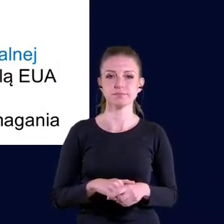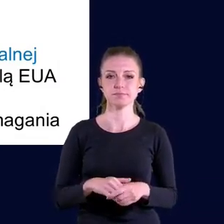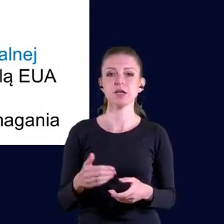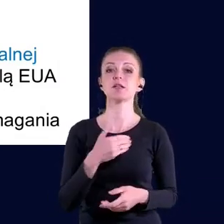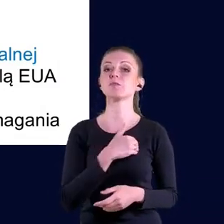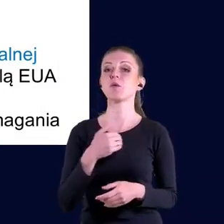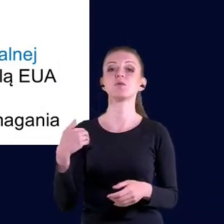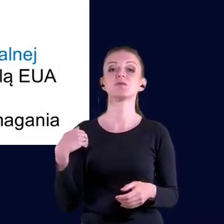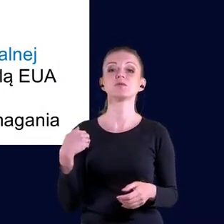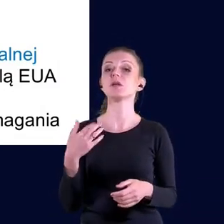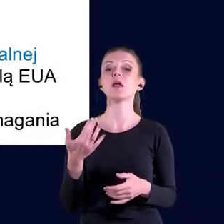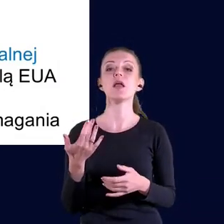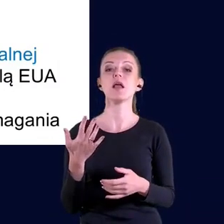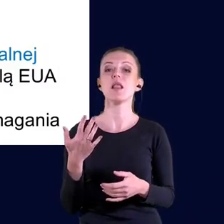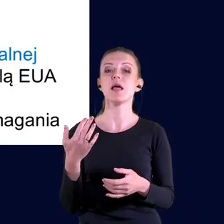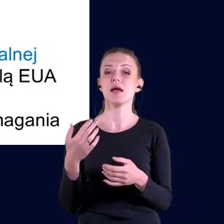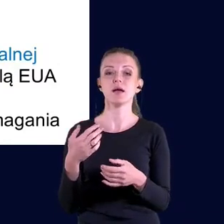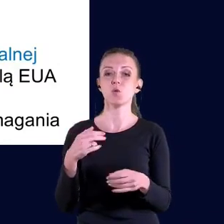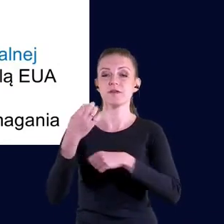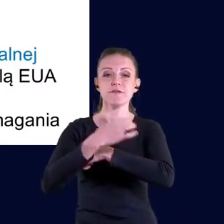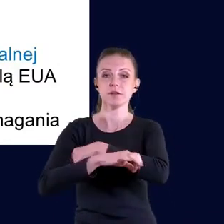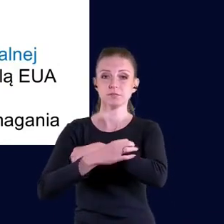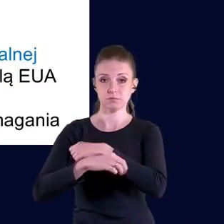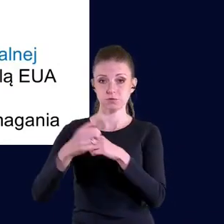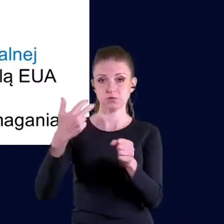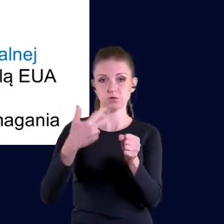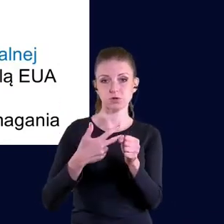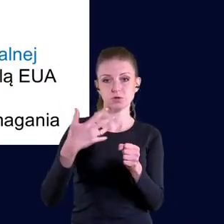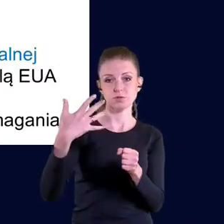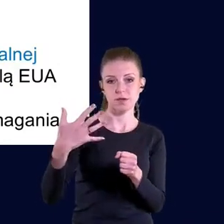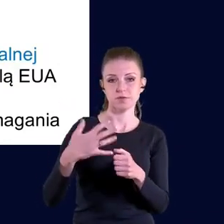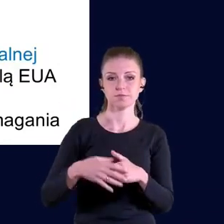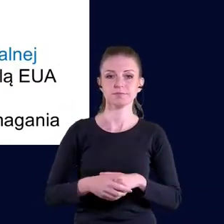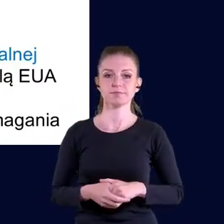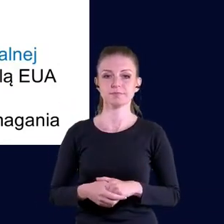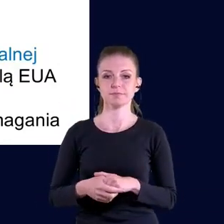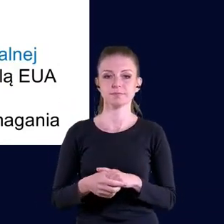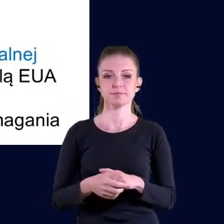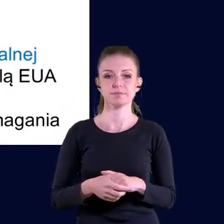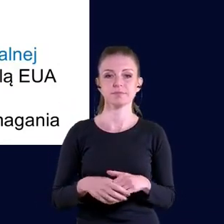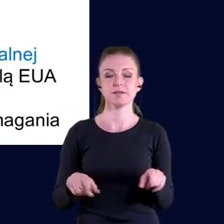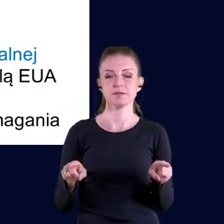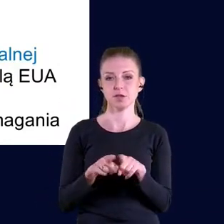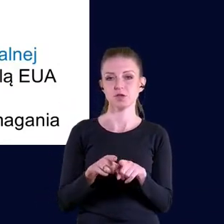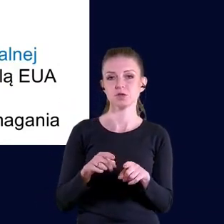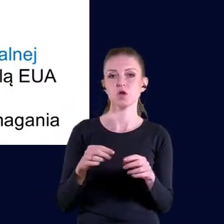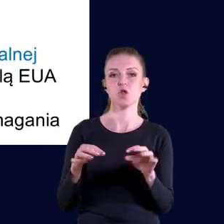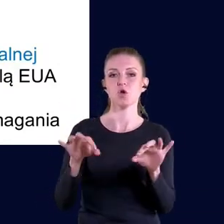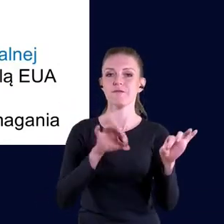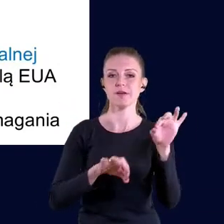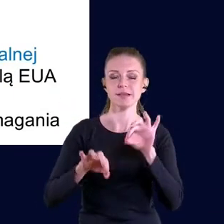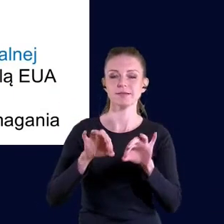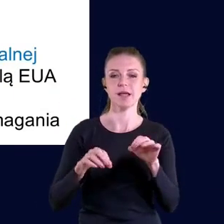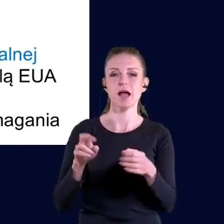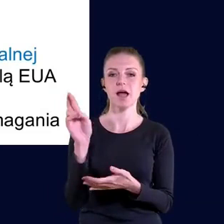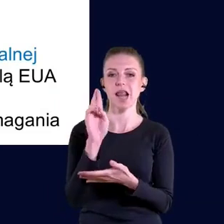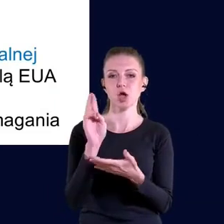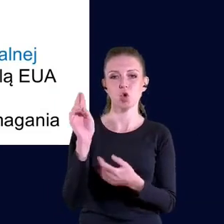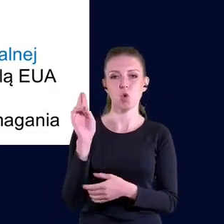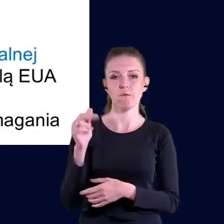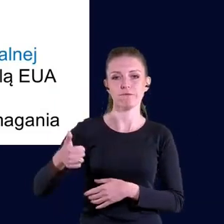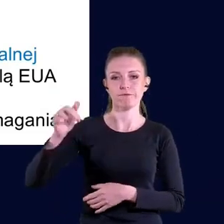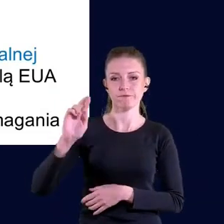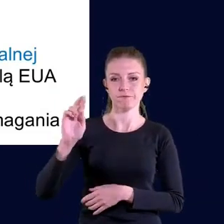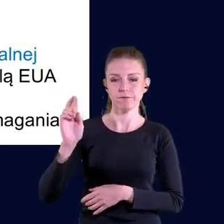Polski jest to 35 wiodących uniwersytetów i politechnik oraz konferencji rektorów akademickich Szkół polskich